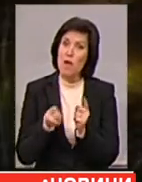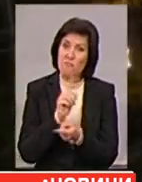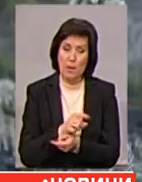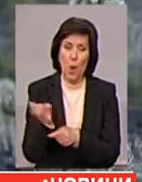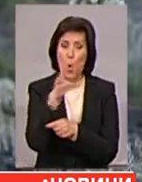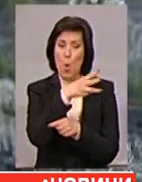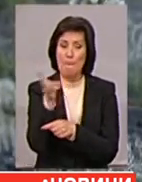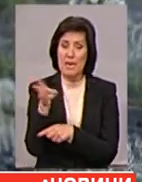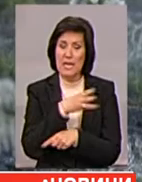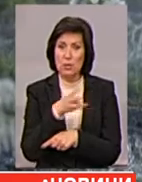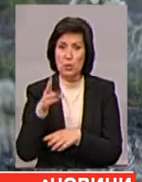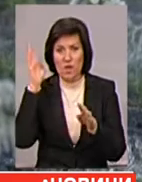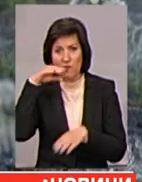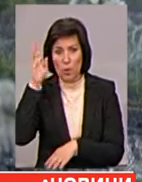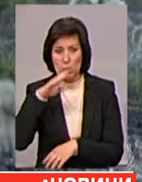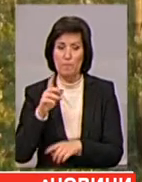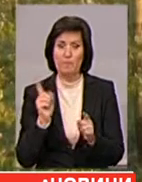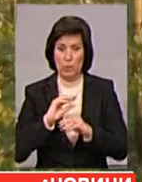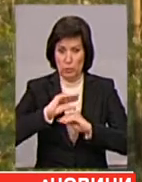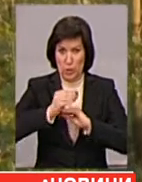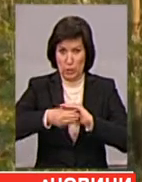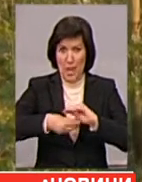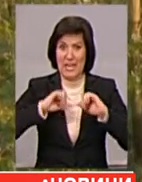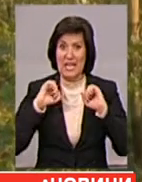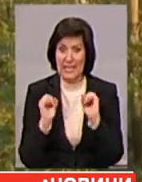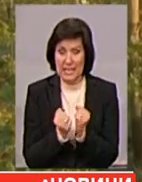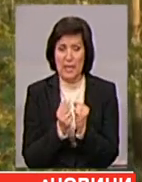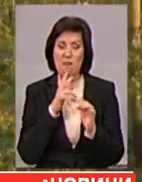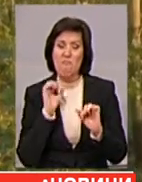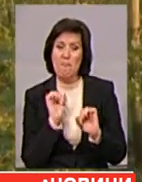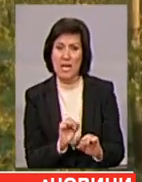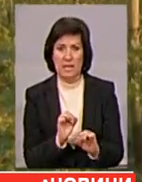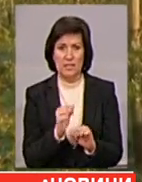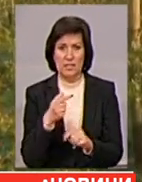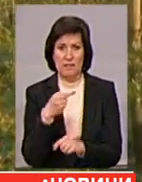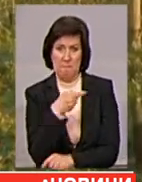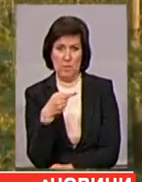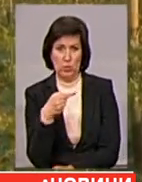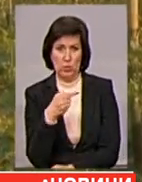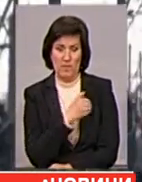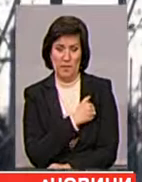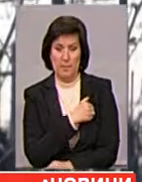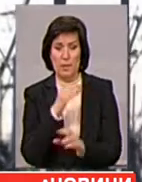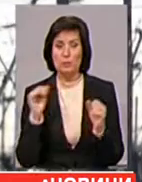– обприскує плодові дерева водою. Шар криги має вберегти рослини від мінусових температур.